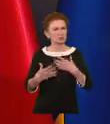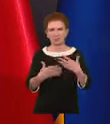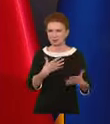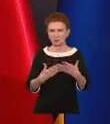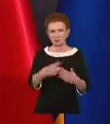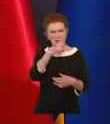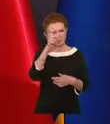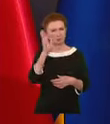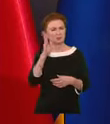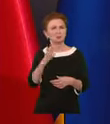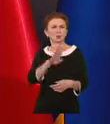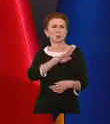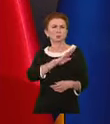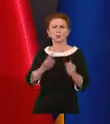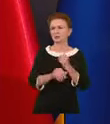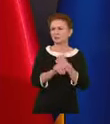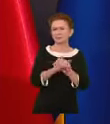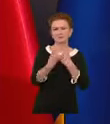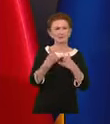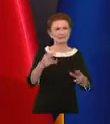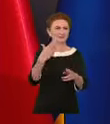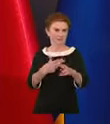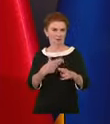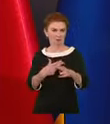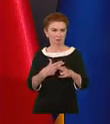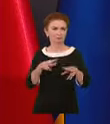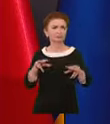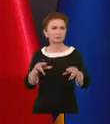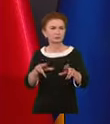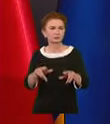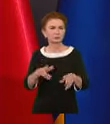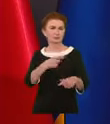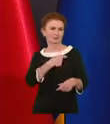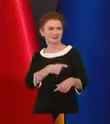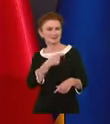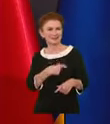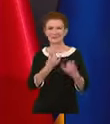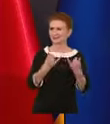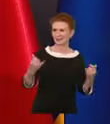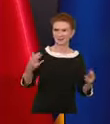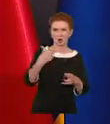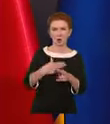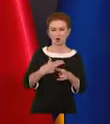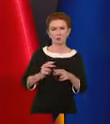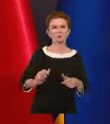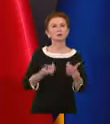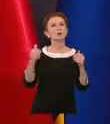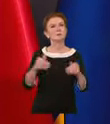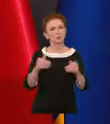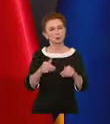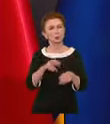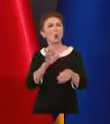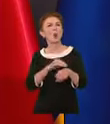na choroby sercowo-naczyniowe, na choroby rzadkie. Żeby móc leczyć wszystkich pacjentów, a nie tylko tych z